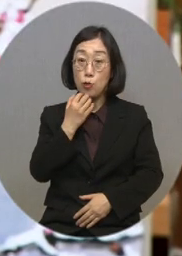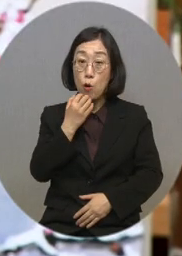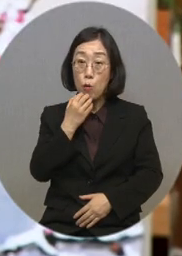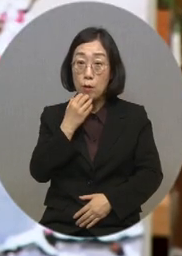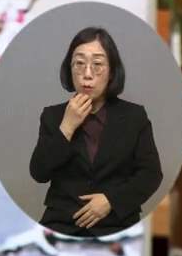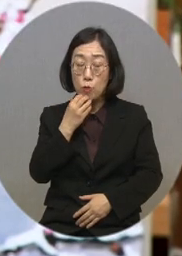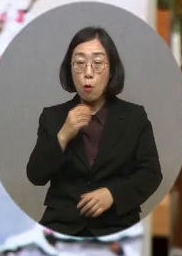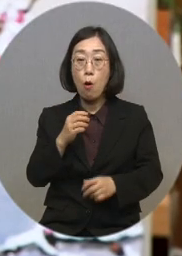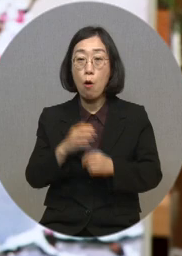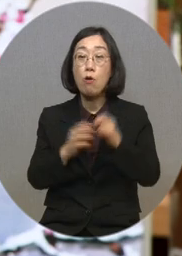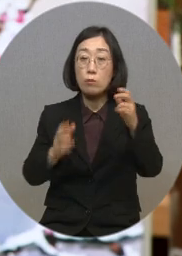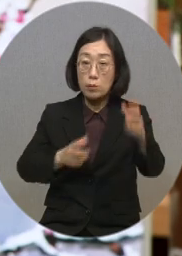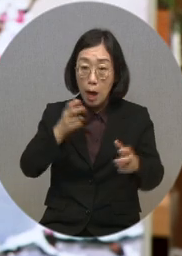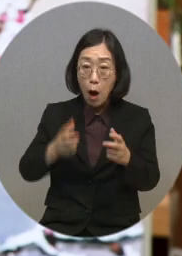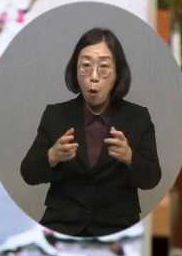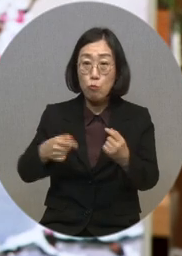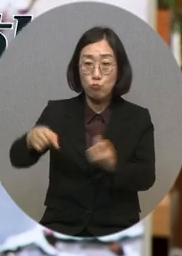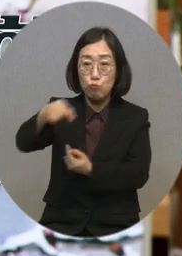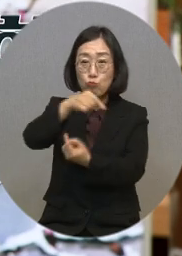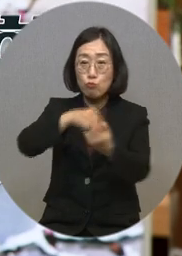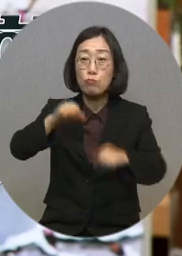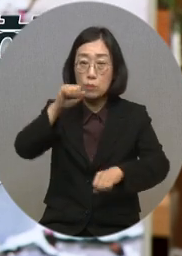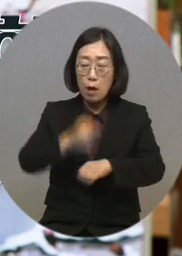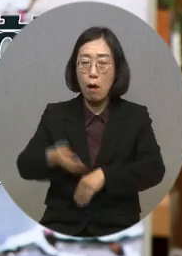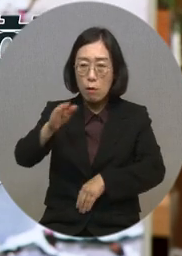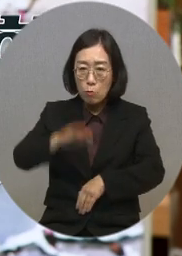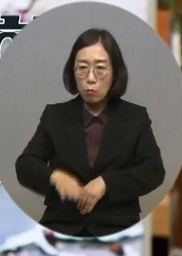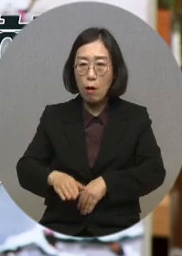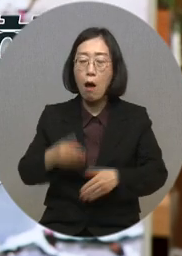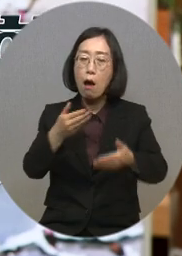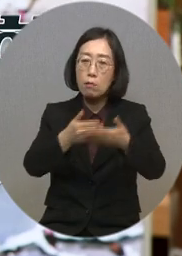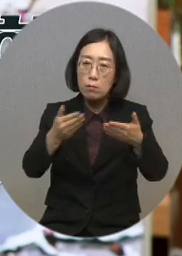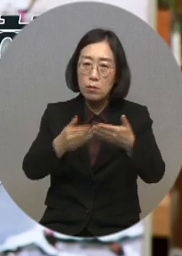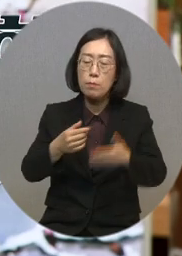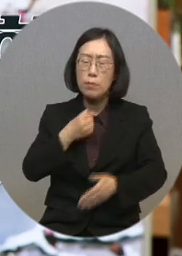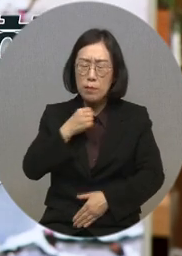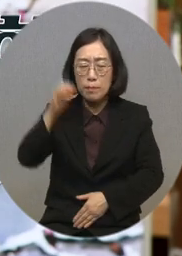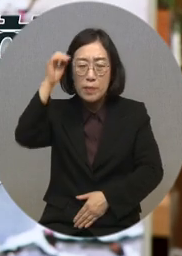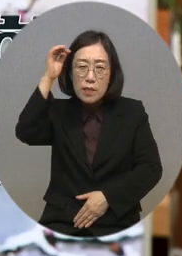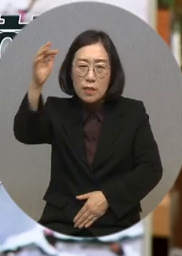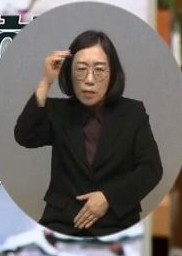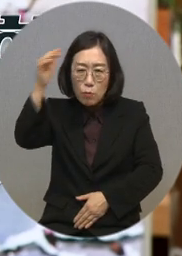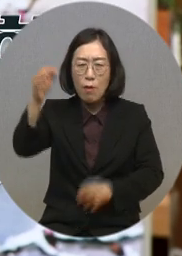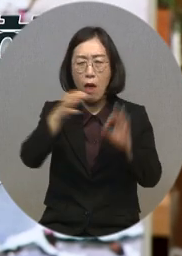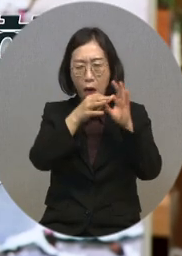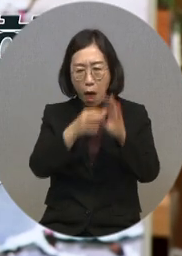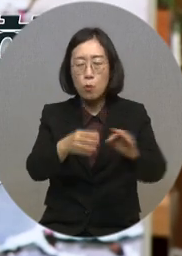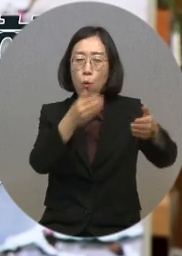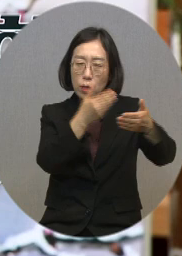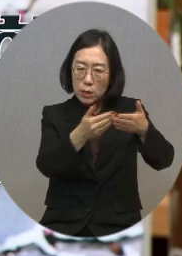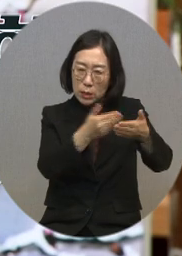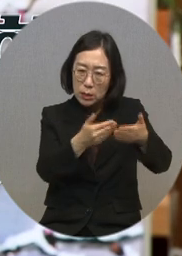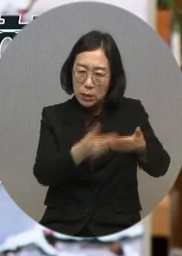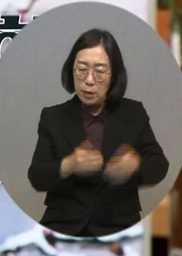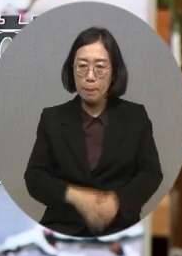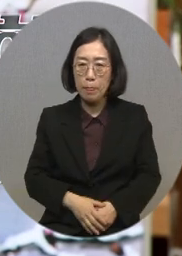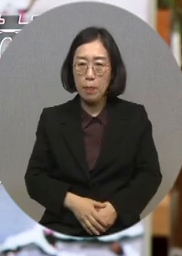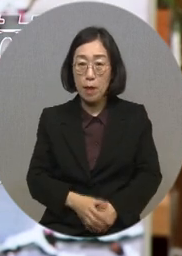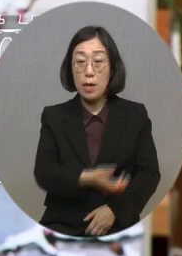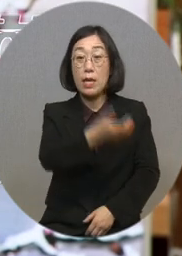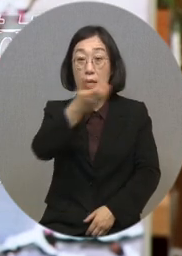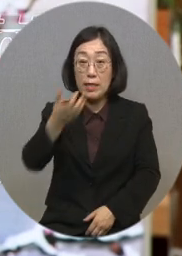성공적으로 이끌었음에도 그림에 대한 갈망을 가지고 붓을 놓지 않았다고 합니다. 2000년에는 전남 광양으로